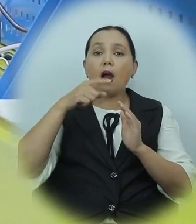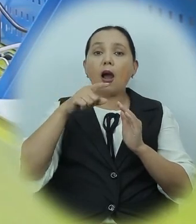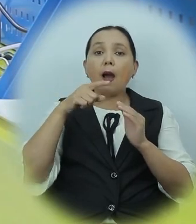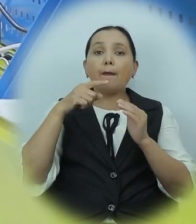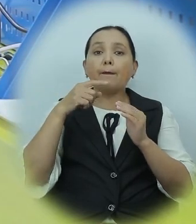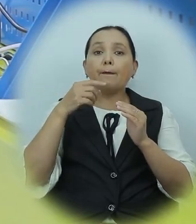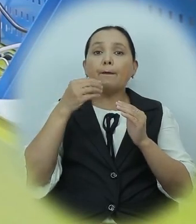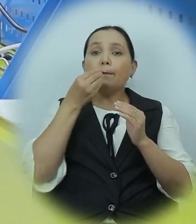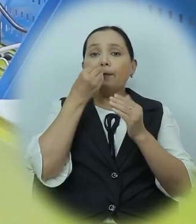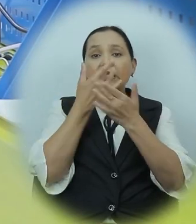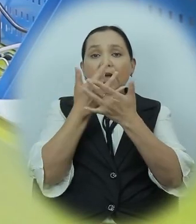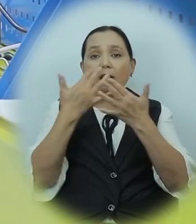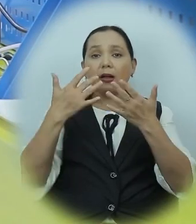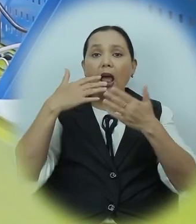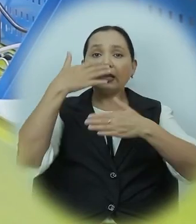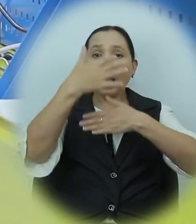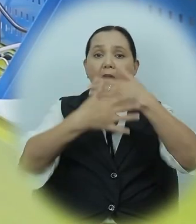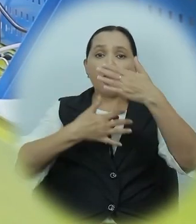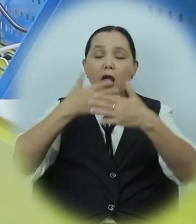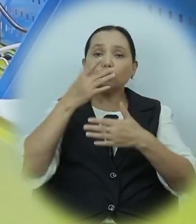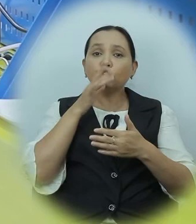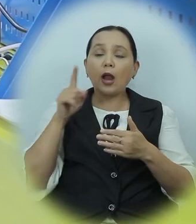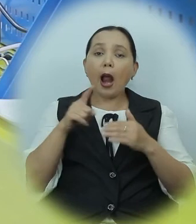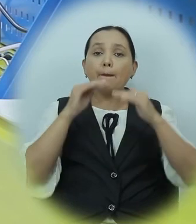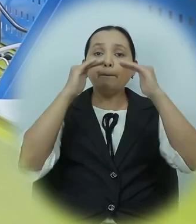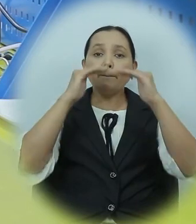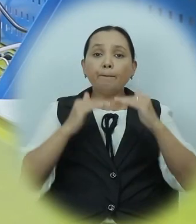masalliqlarni aralashtirish jarayonida eng past